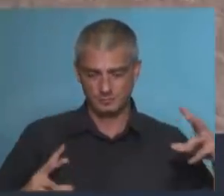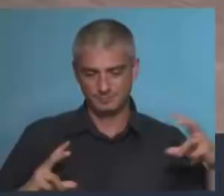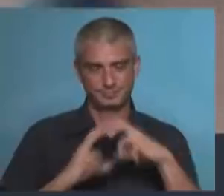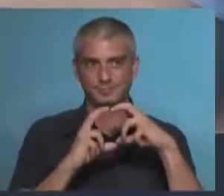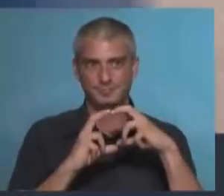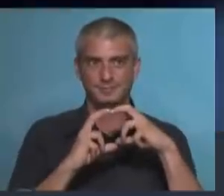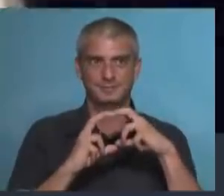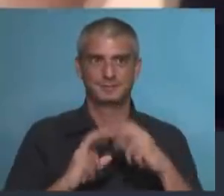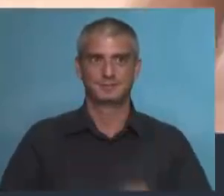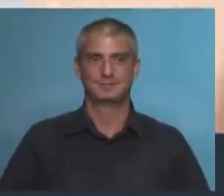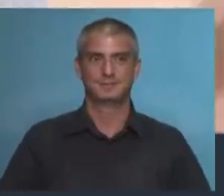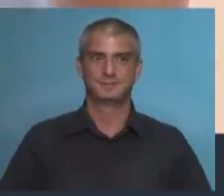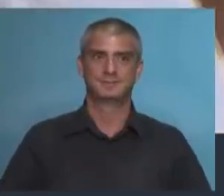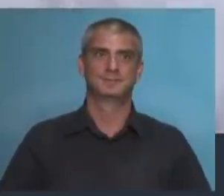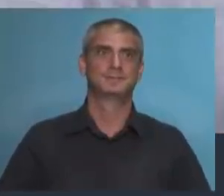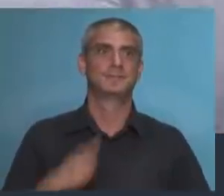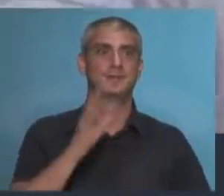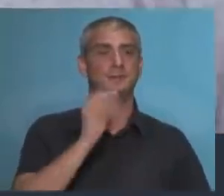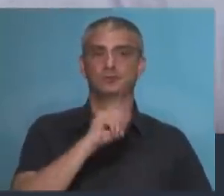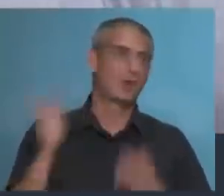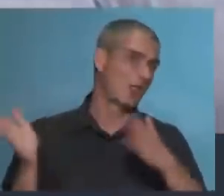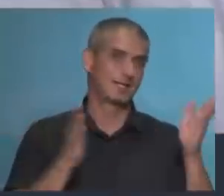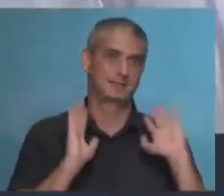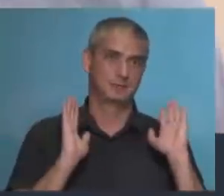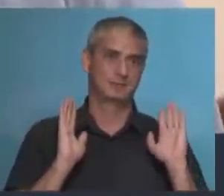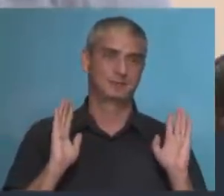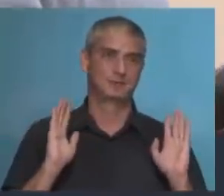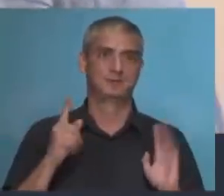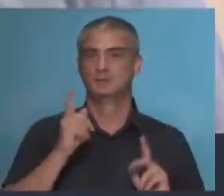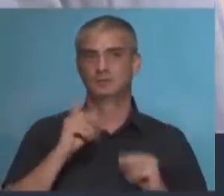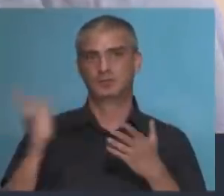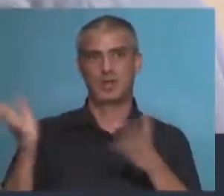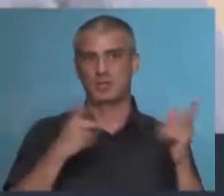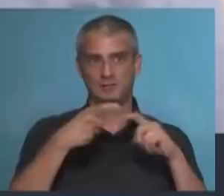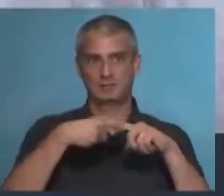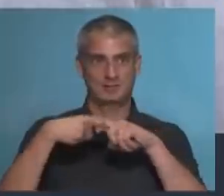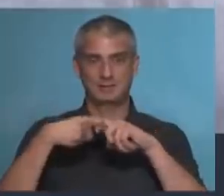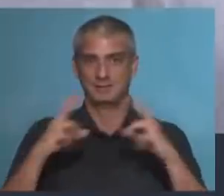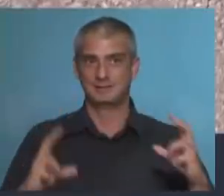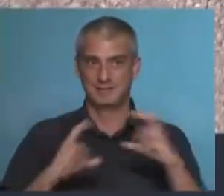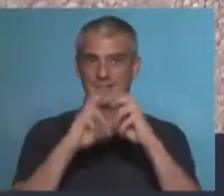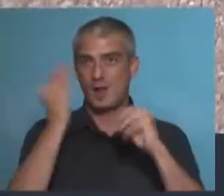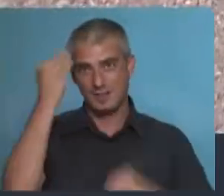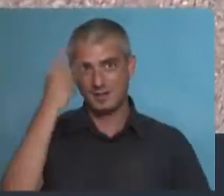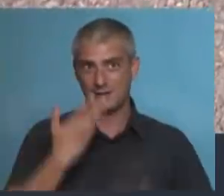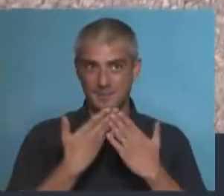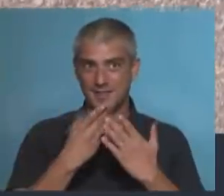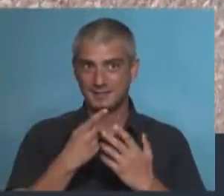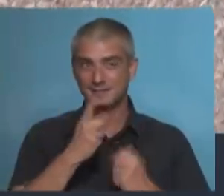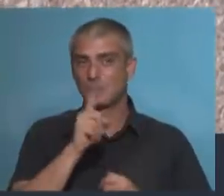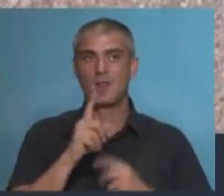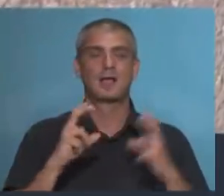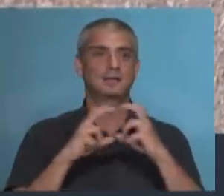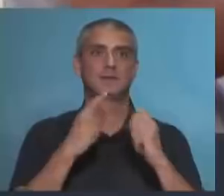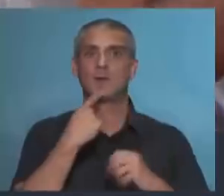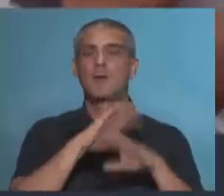סנדלה. זה כדי שהוא לא יזוז מפה. זה כדי שהוא לא יזוז. סנדלו לכם את בית הכנסת. זה אולי הסנדל הזה